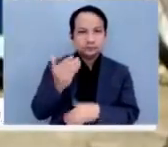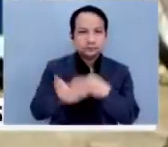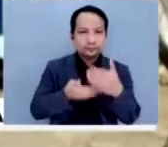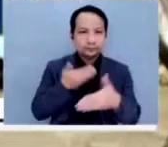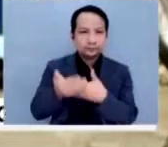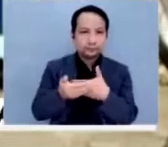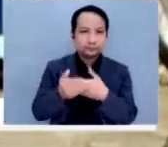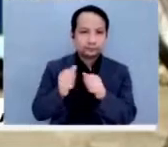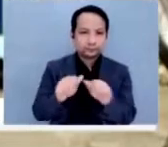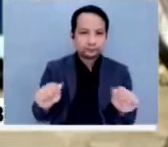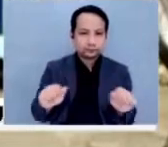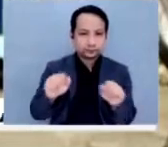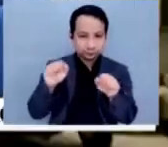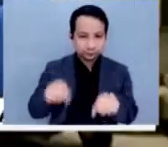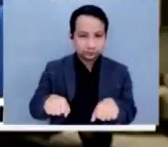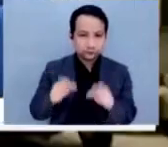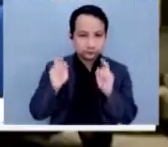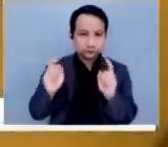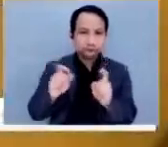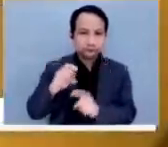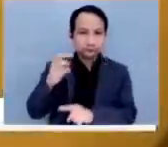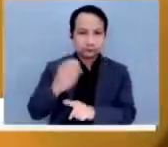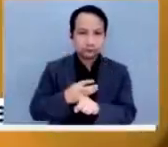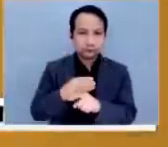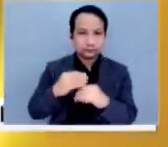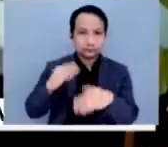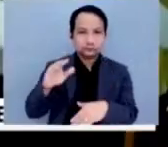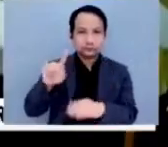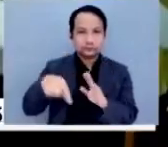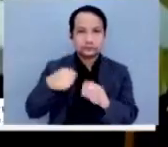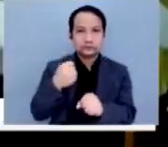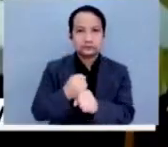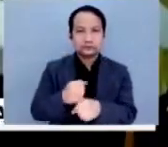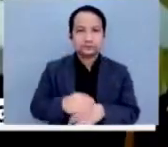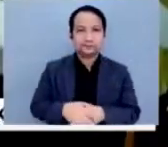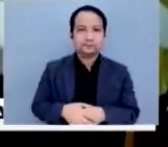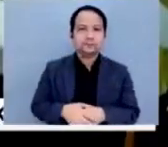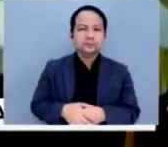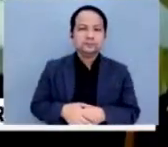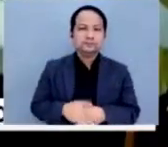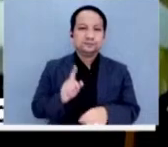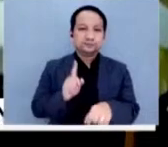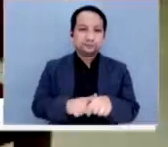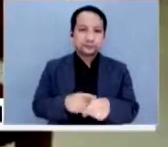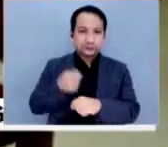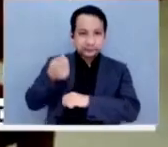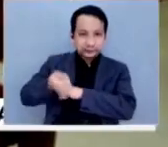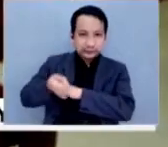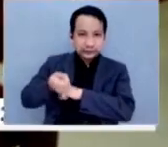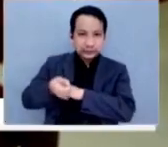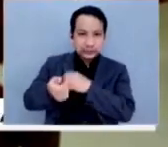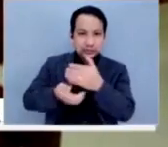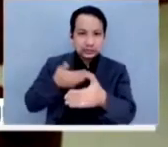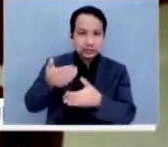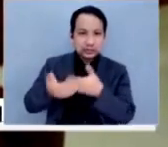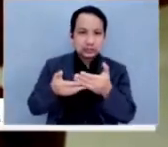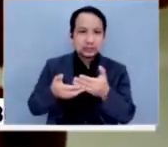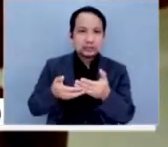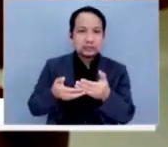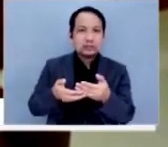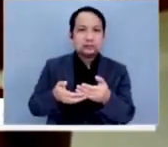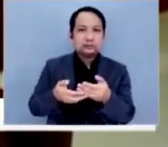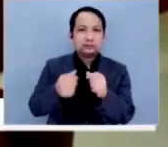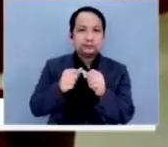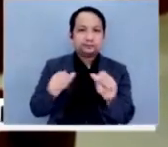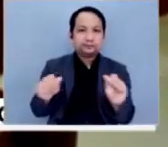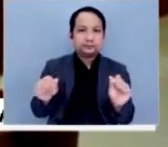Kaya po bang pabilisin ng 6 months to 1 year? Ang panahon ng trial o paglilitis para sa annulment ay depende